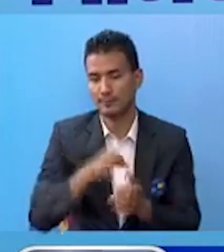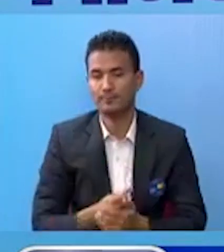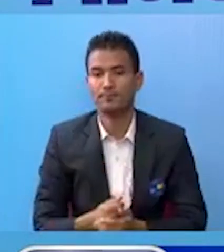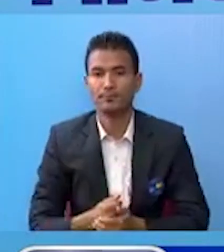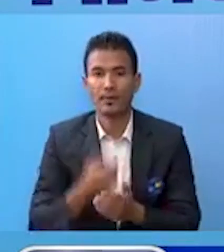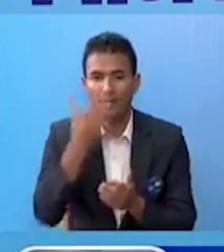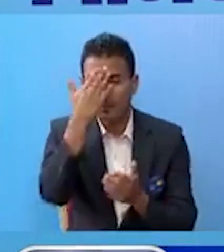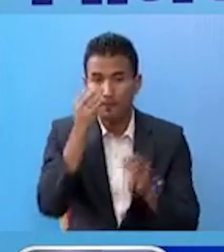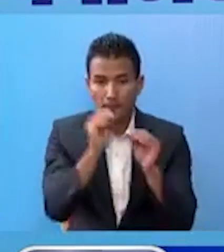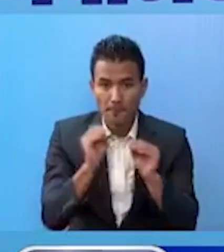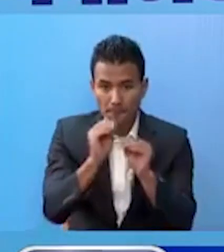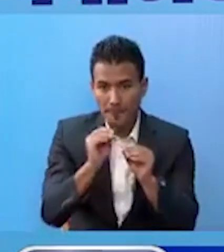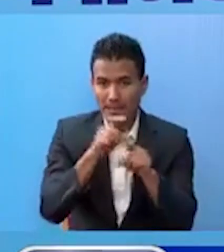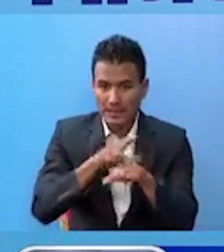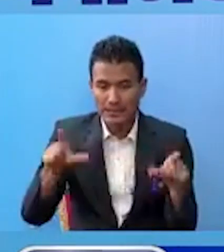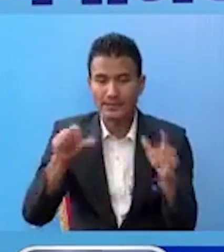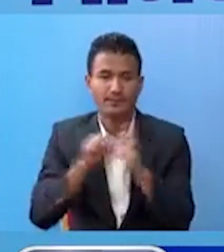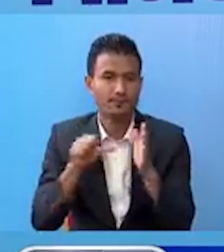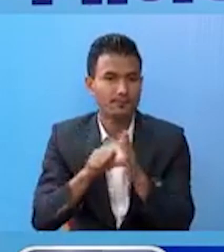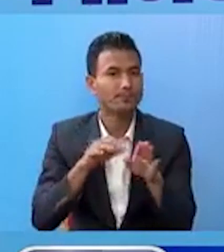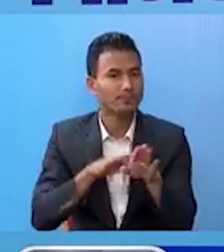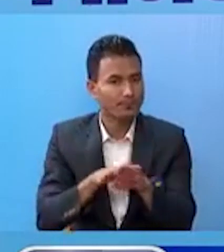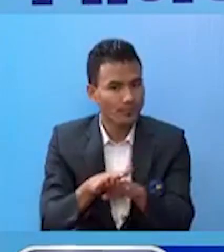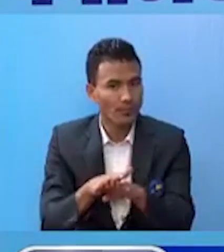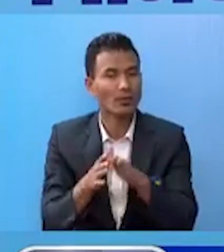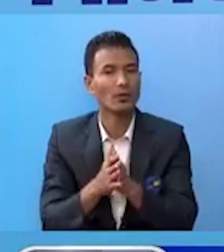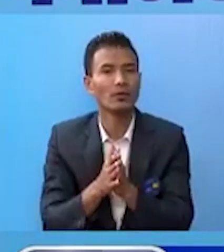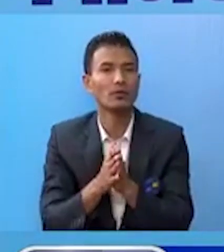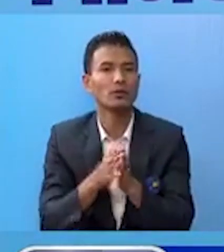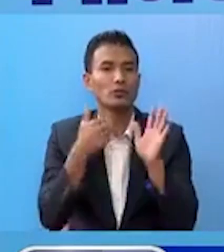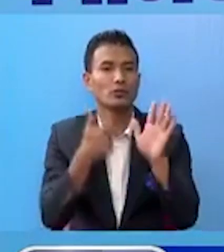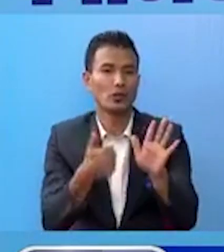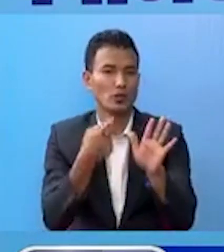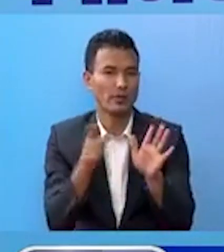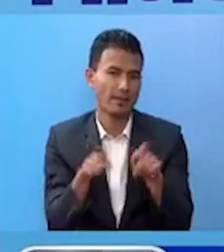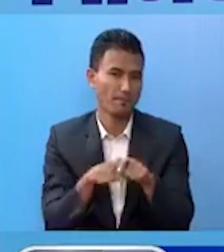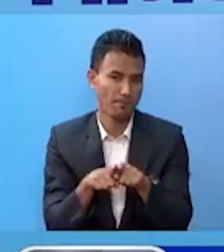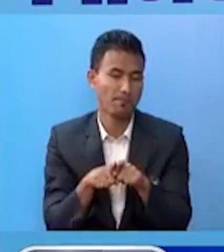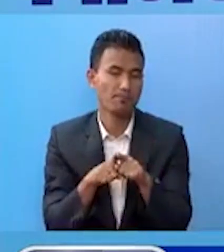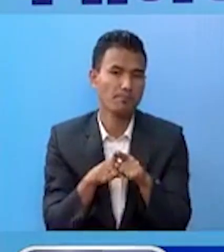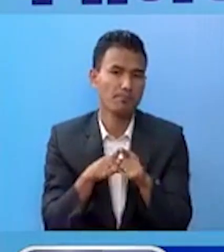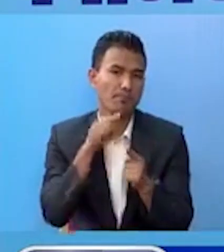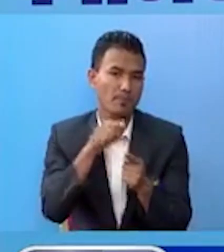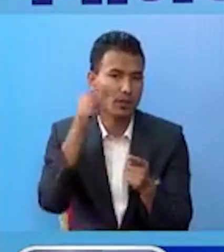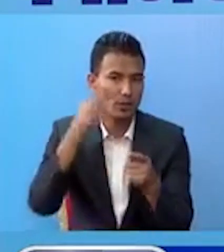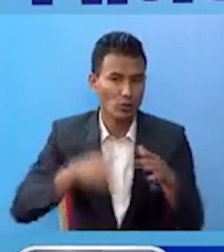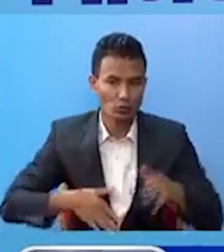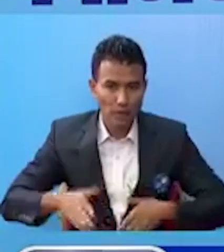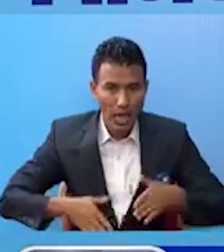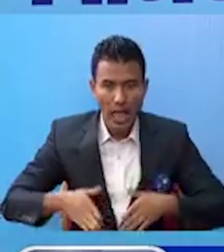संक्रमितहरू नरहेको जिल्लाहरू चाहिँ पनि 6 छन्। ती जिल्लाहरू हुन्